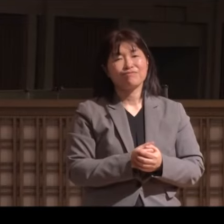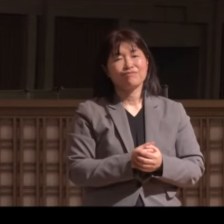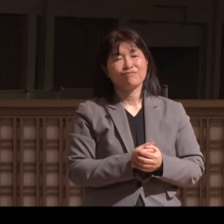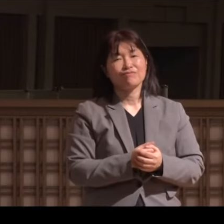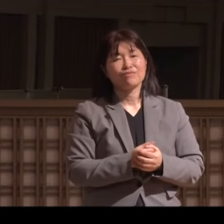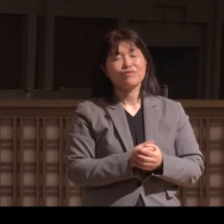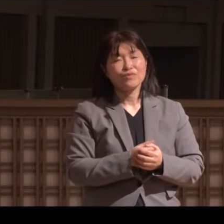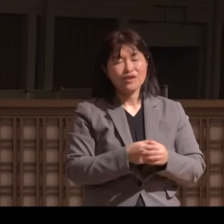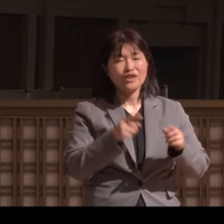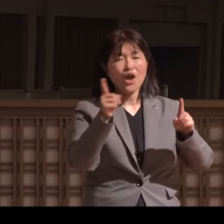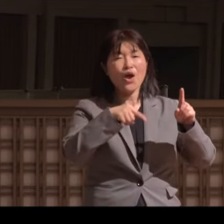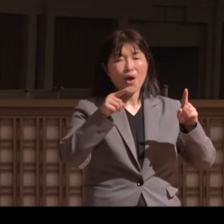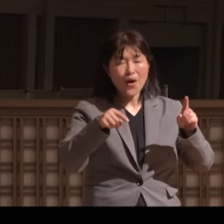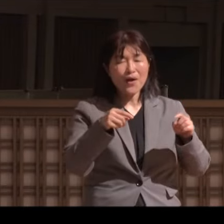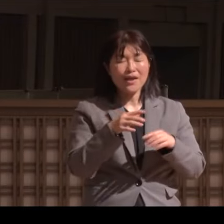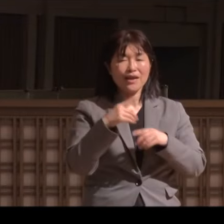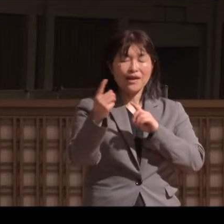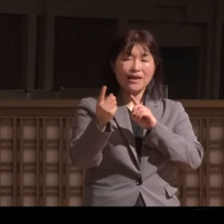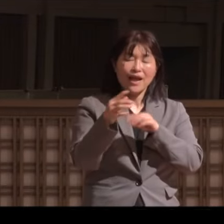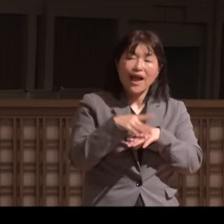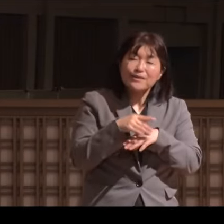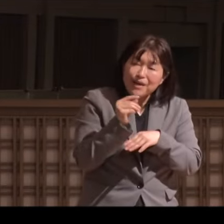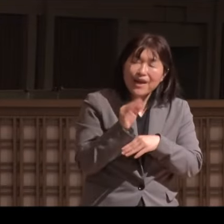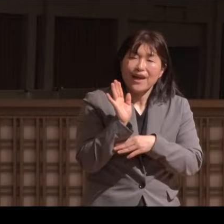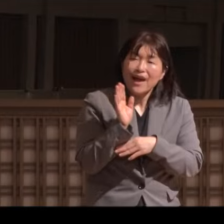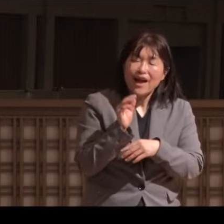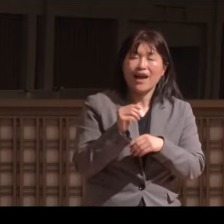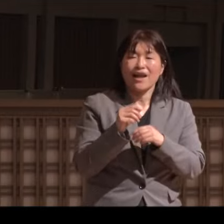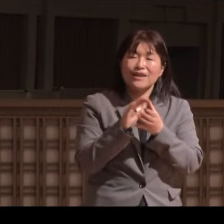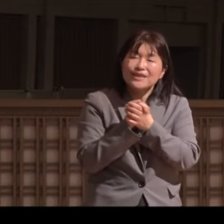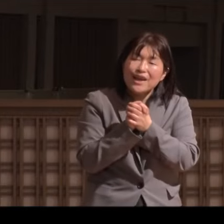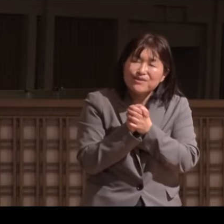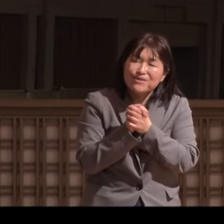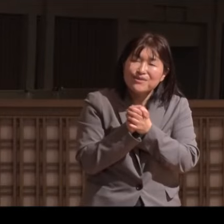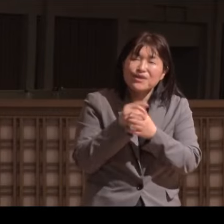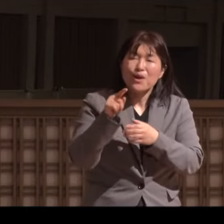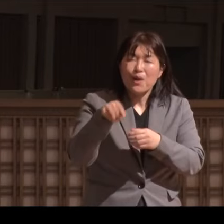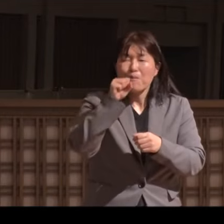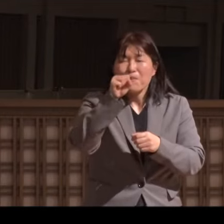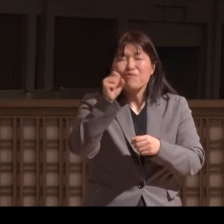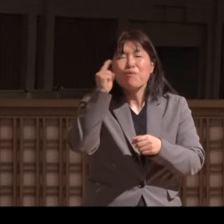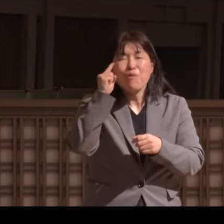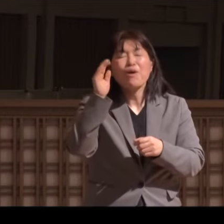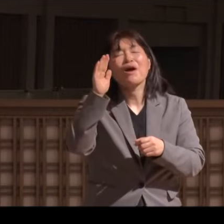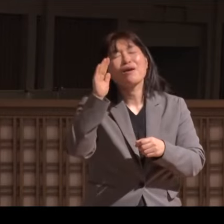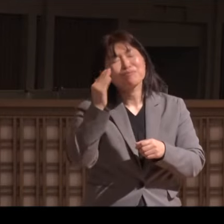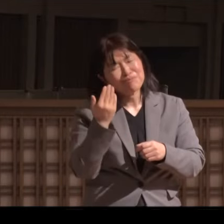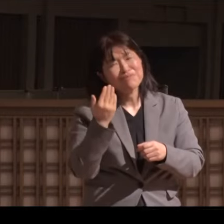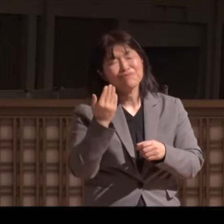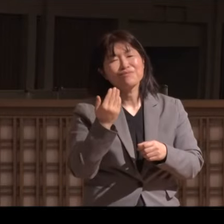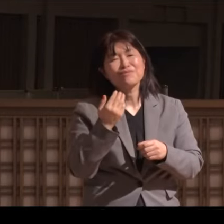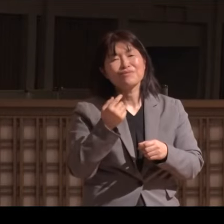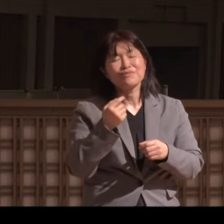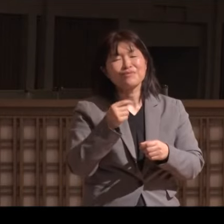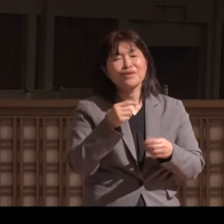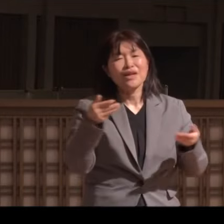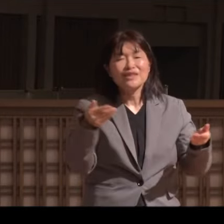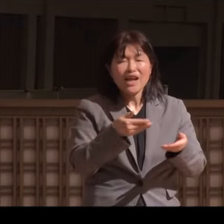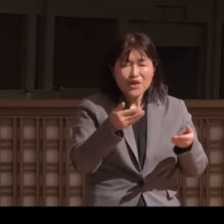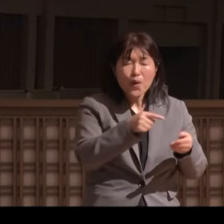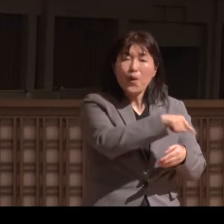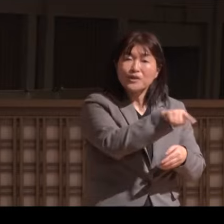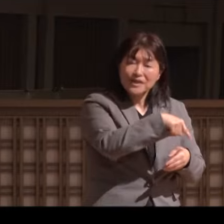あの公園で初めましてって声をかけて仲良くなっていくっていうのもすごくいいと思うんですけれどもやっぱりそうやって作業